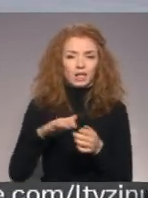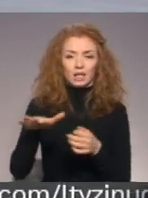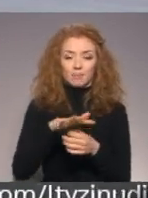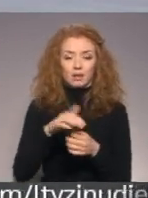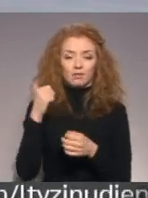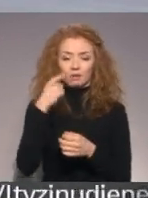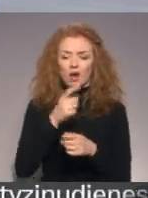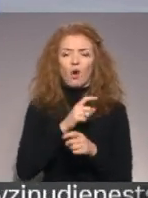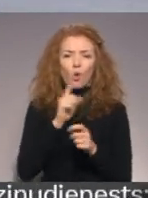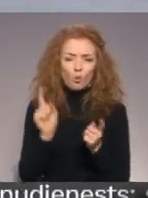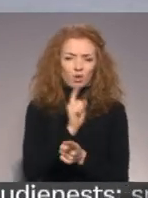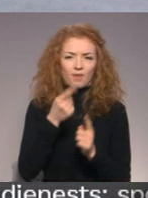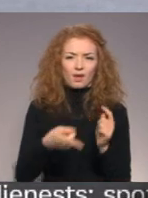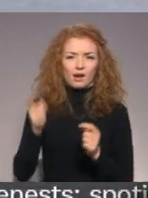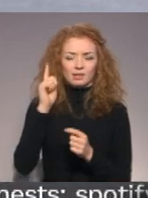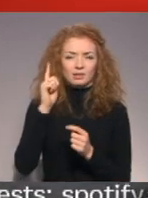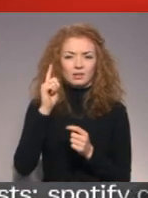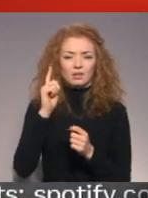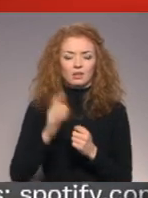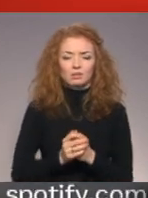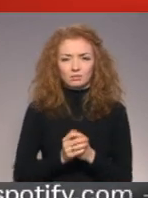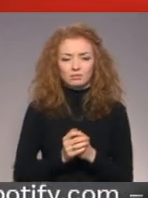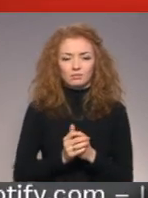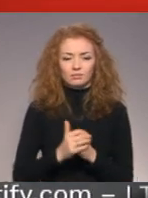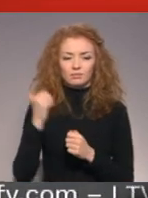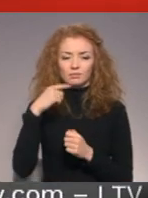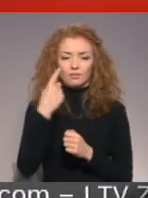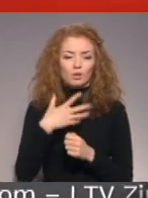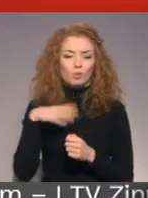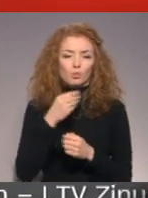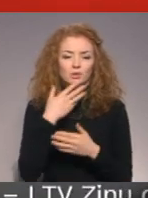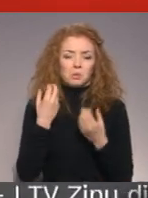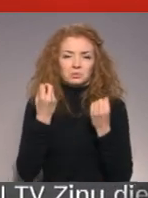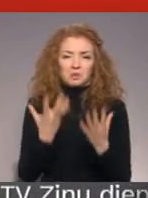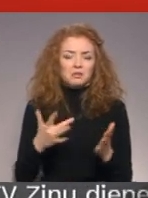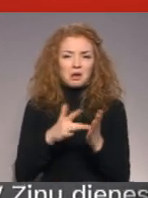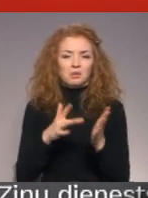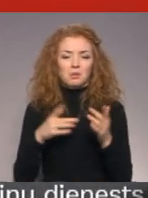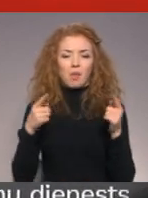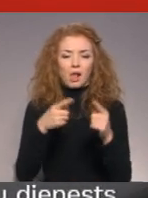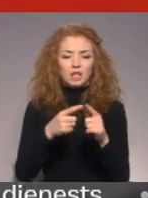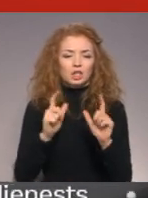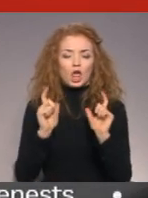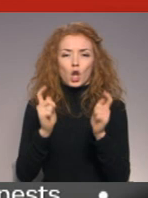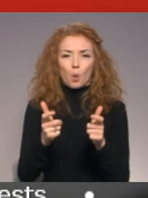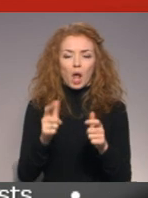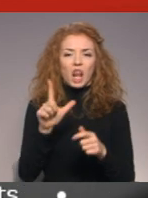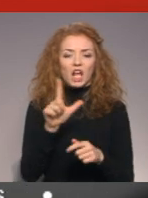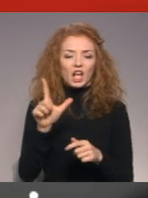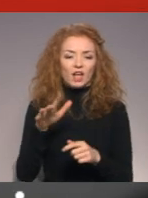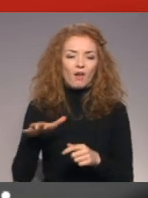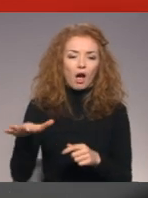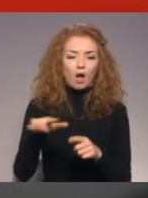Noteikti, lai aizliegtas būtu obligāti. Mums nav skaidrs, kas ir tas mērķis ierobežot tieši